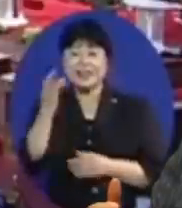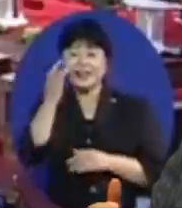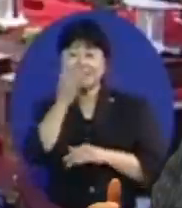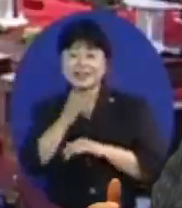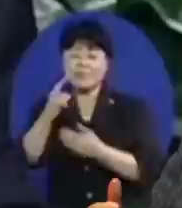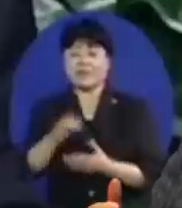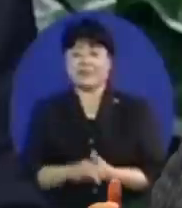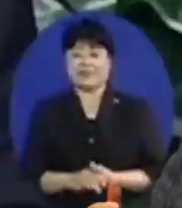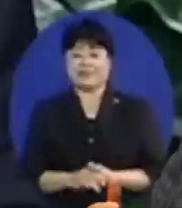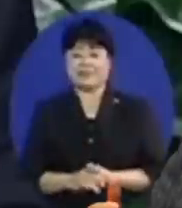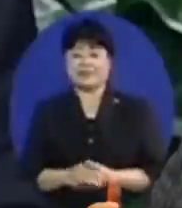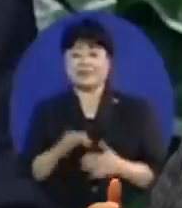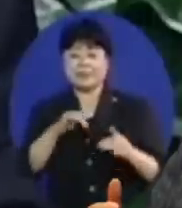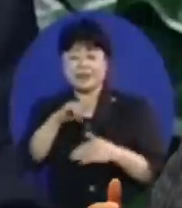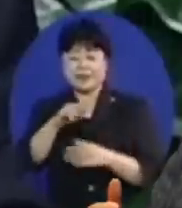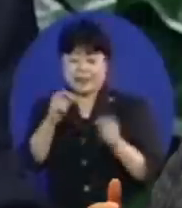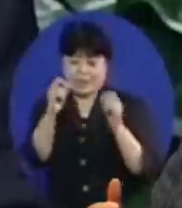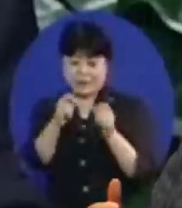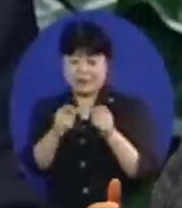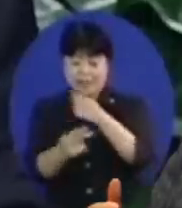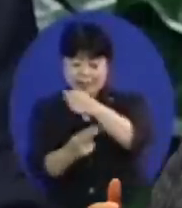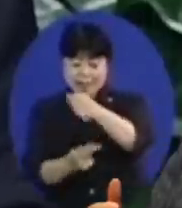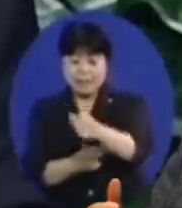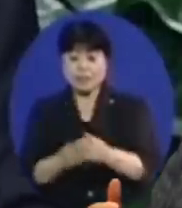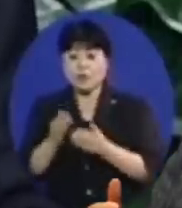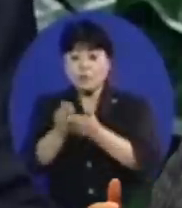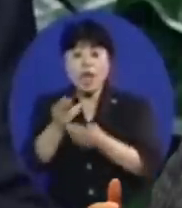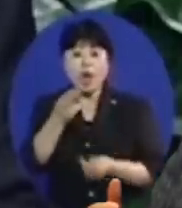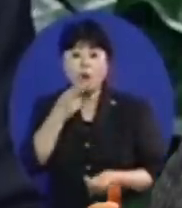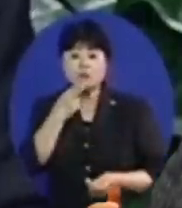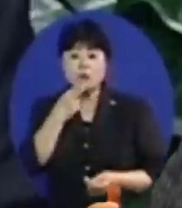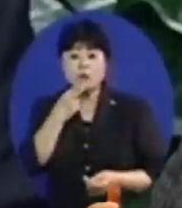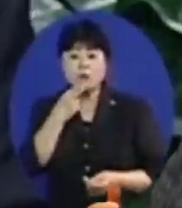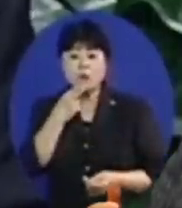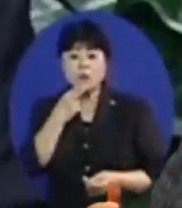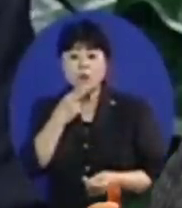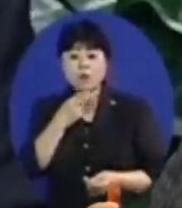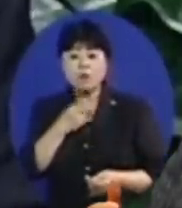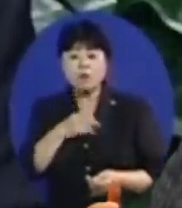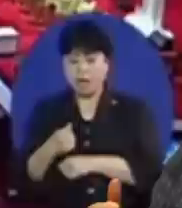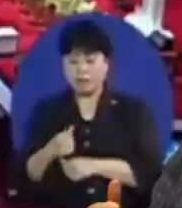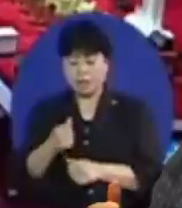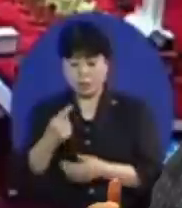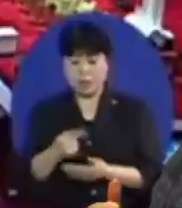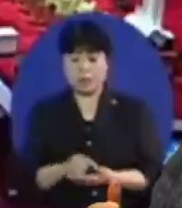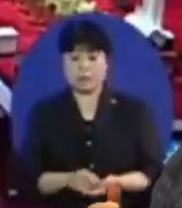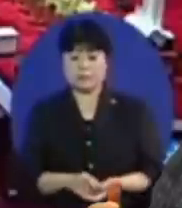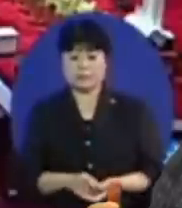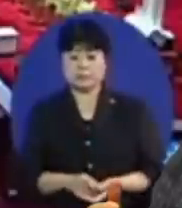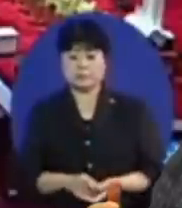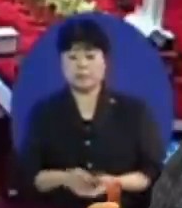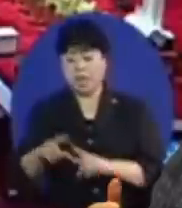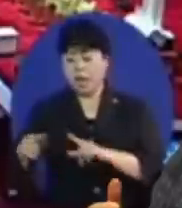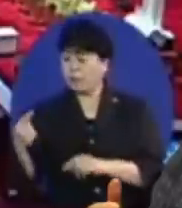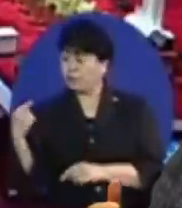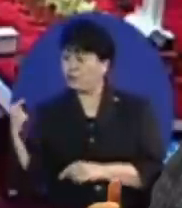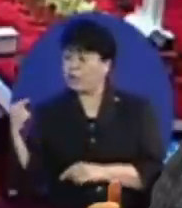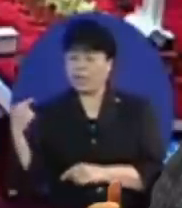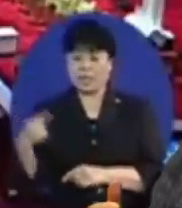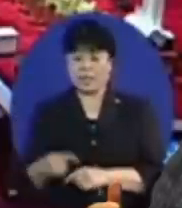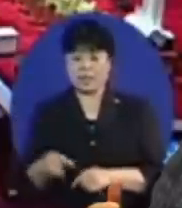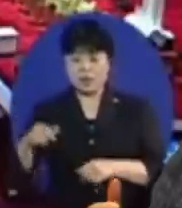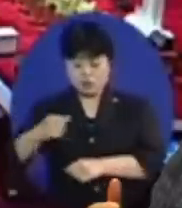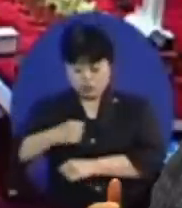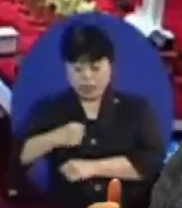말씀하셔서 따라서 홍해 가야 하는데 다리도 없고 배도 없고 바다를 건너가야 되는데, 그런데 애굽의 바로왕이